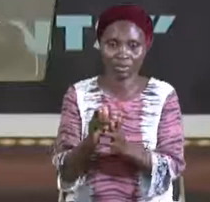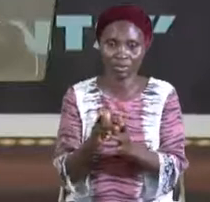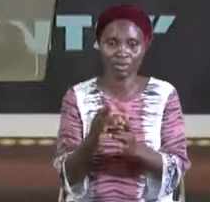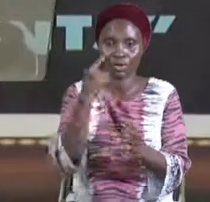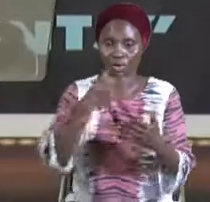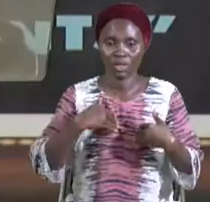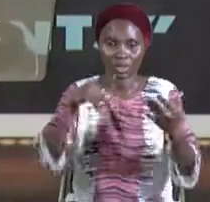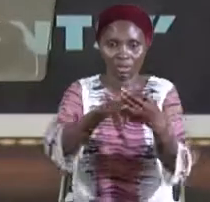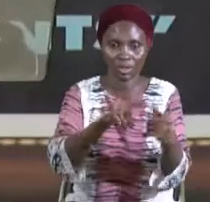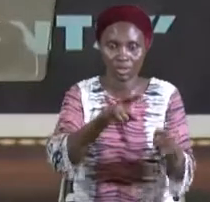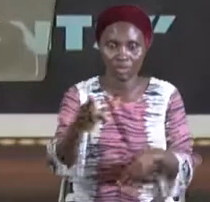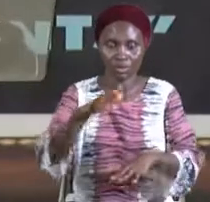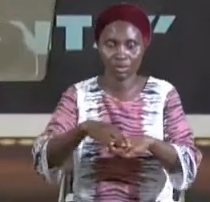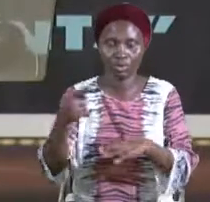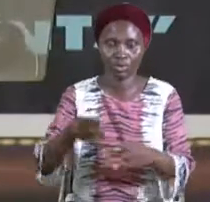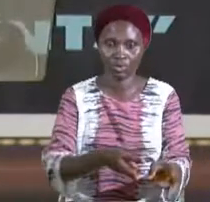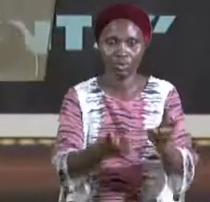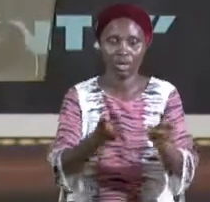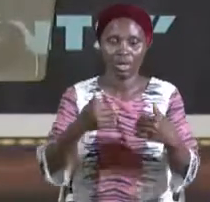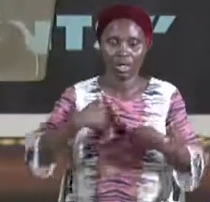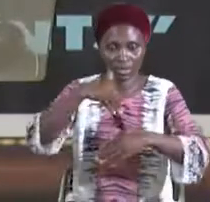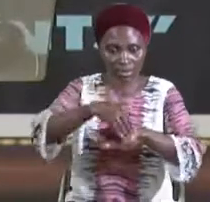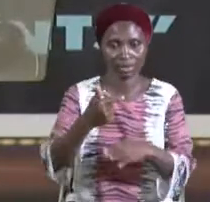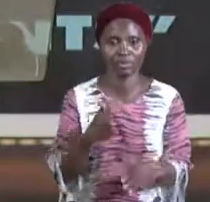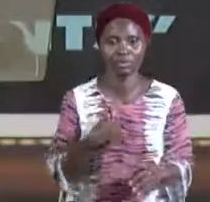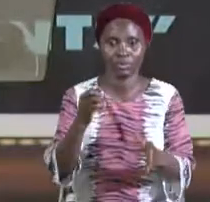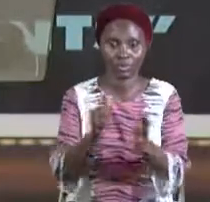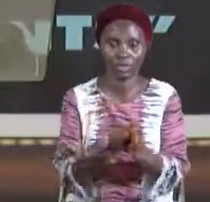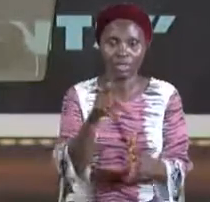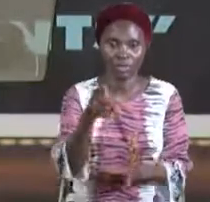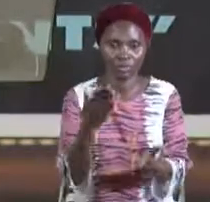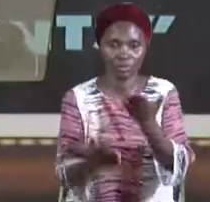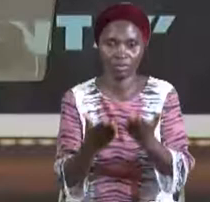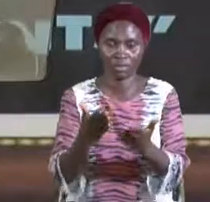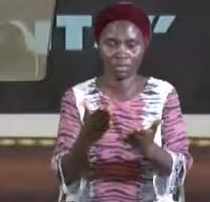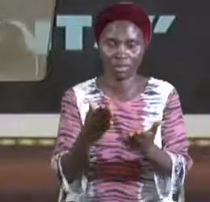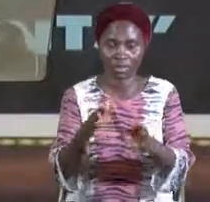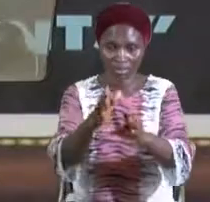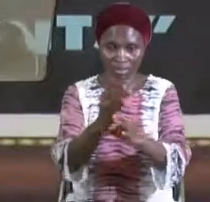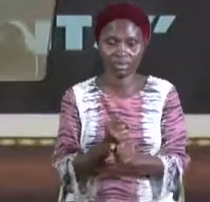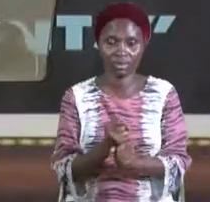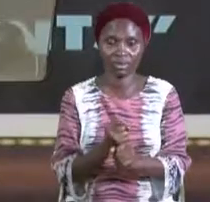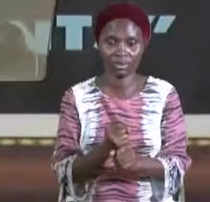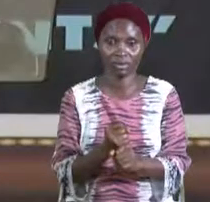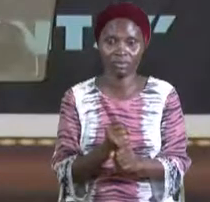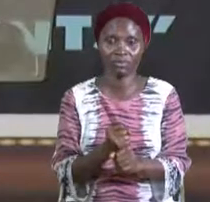m'a envoyé pour que tu recouvres. Dites-moi. Pour que tu recouvres